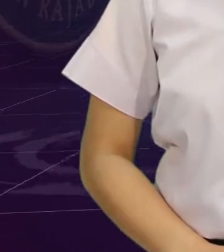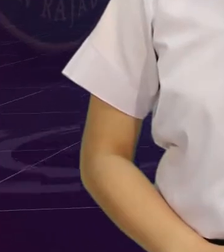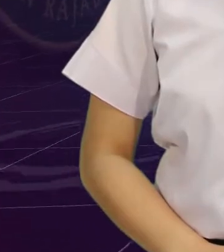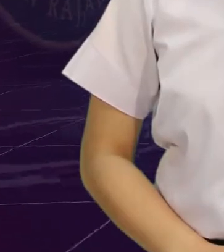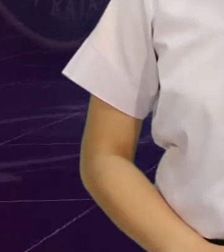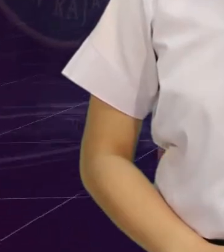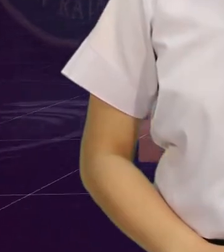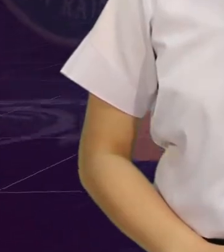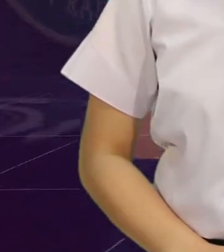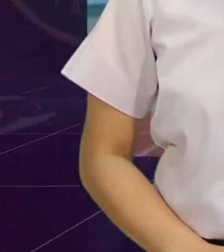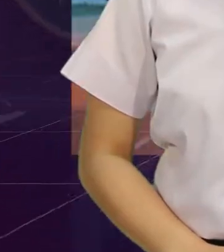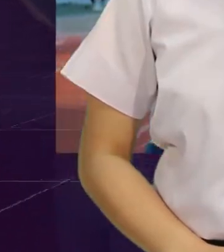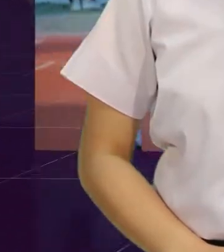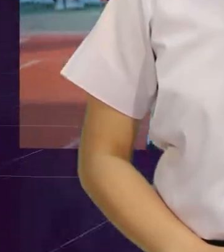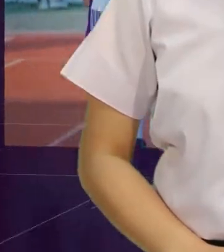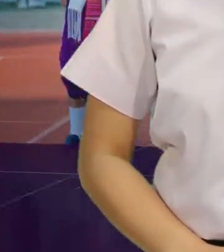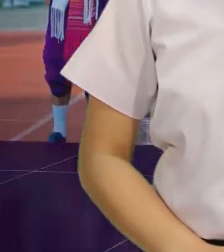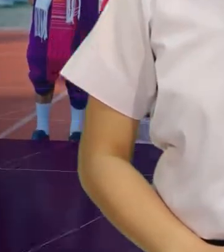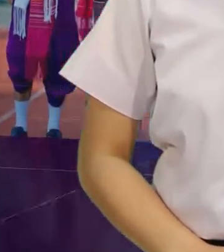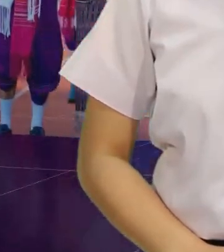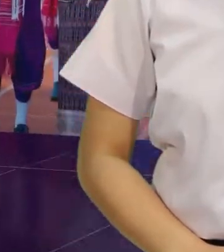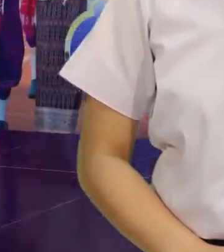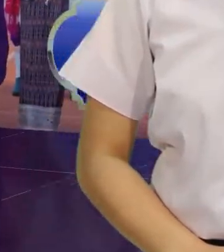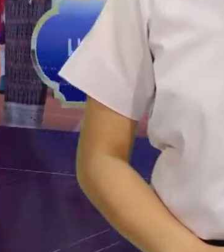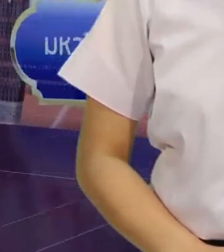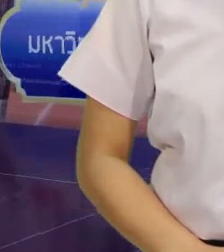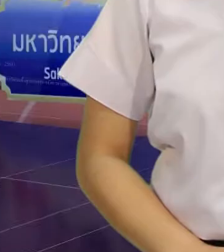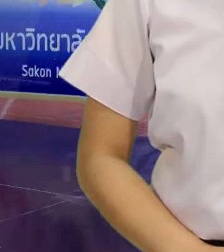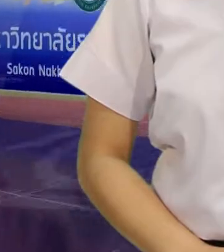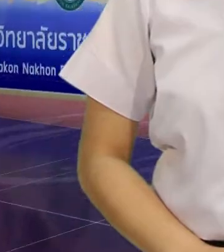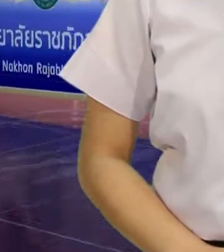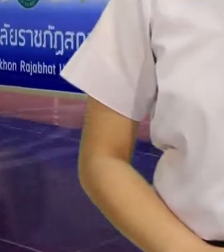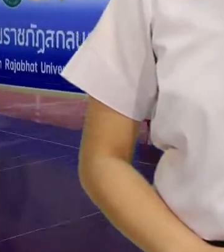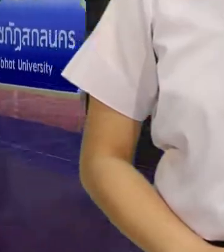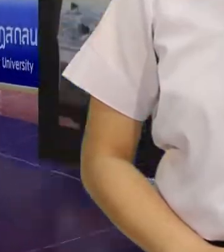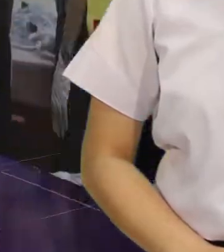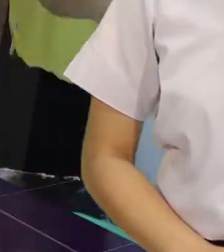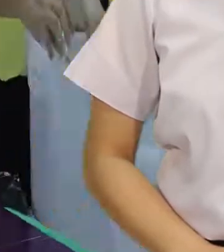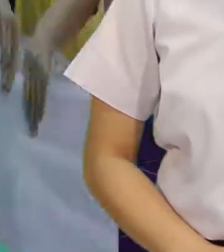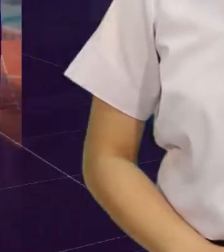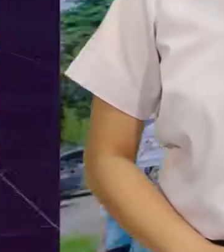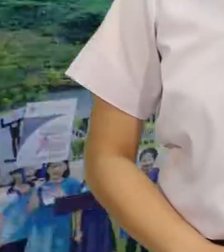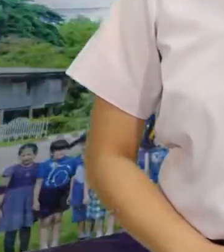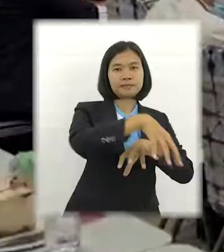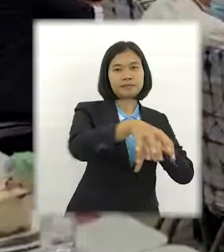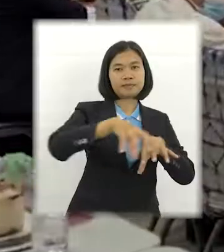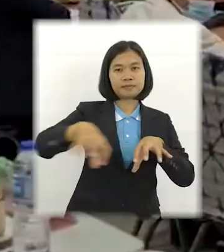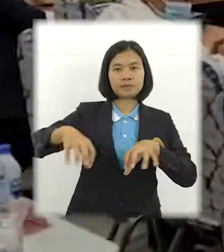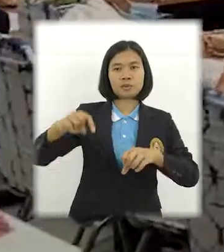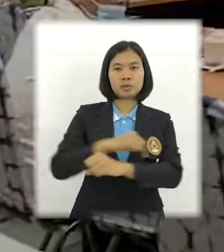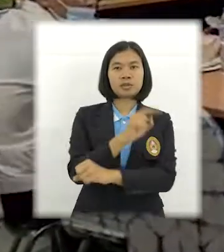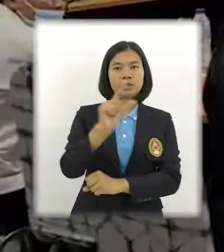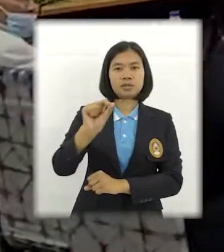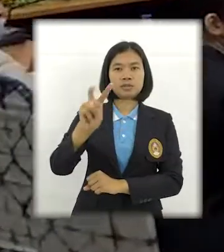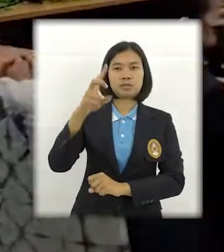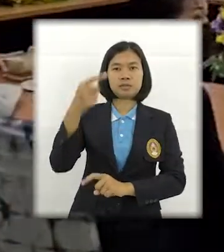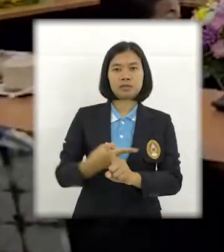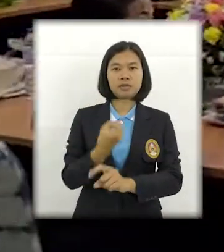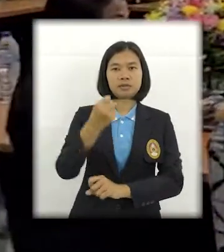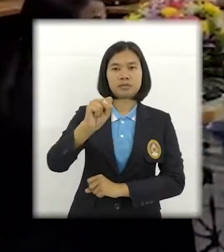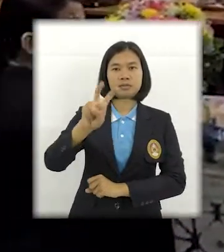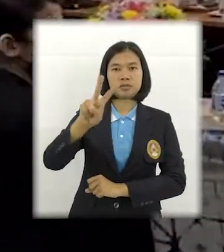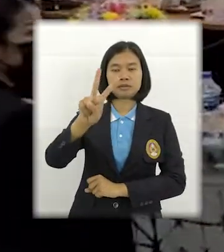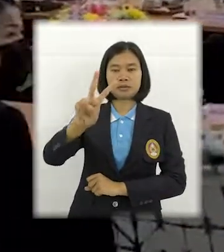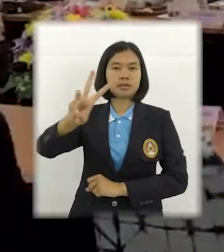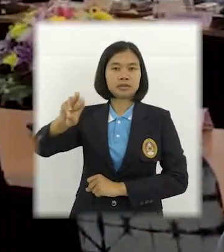าสตร์และเทคโนโลยี MOU ความร่วมมือทางวิชาการกับโรงเรียนในเครือข่ายเมื่อวันที่22ธันวาค